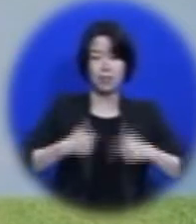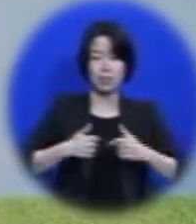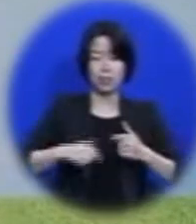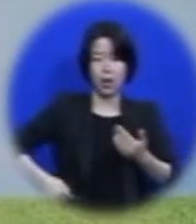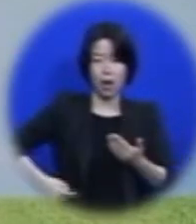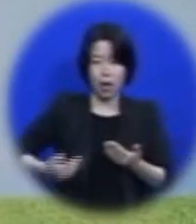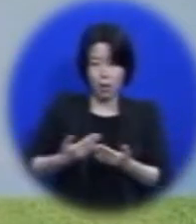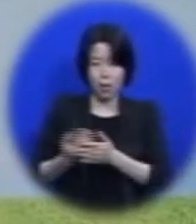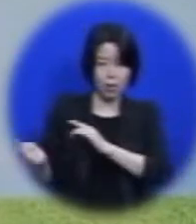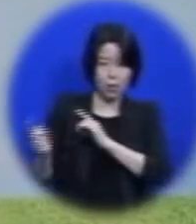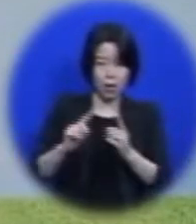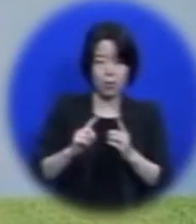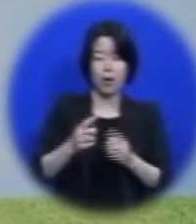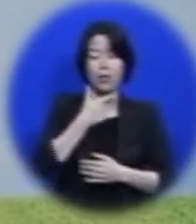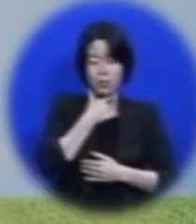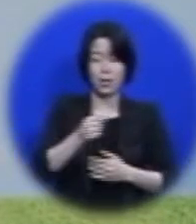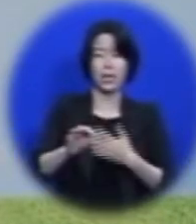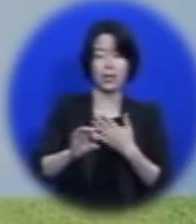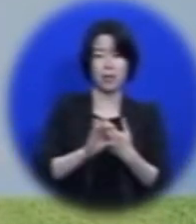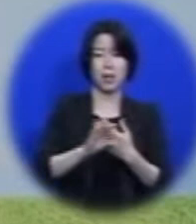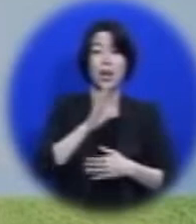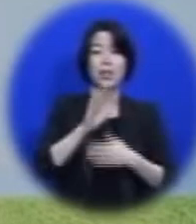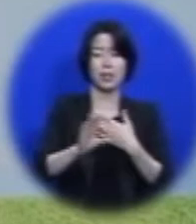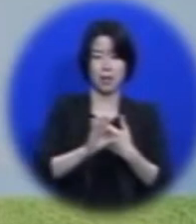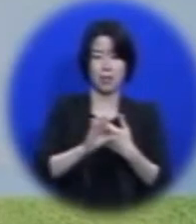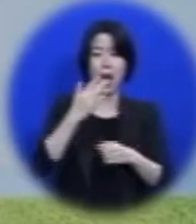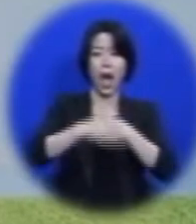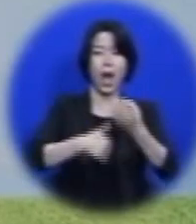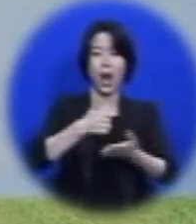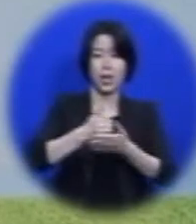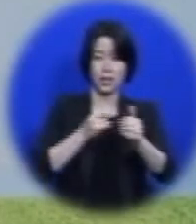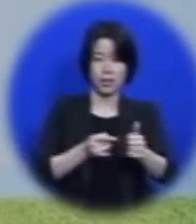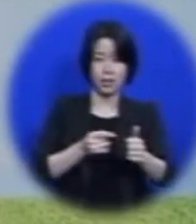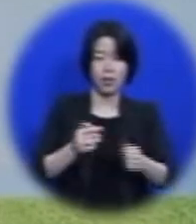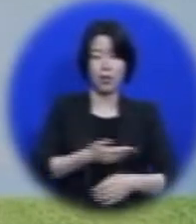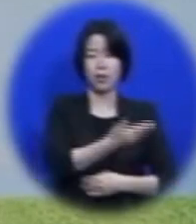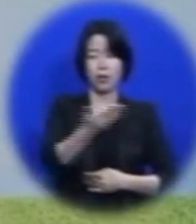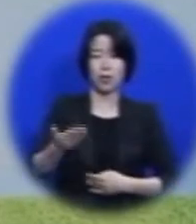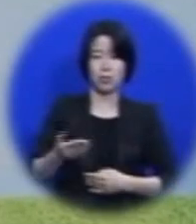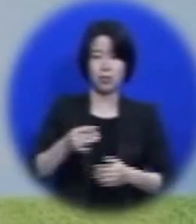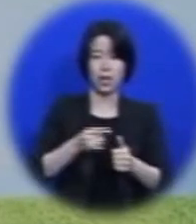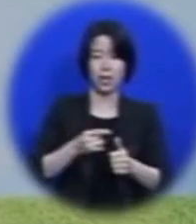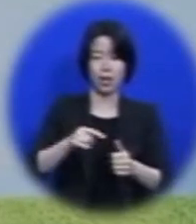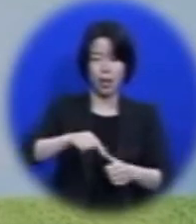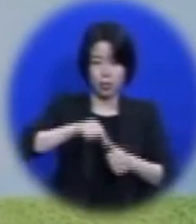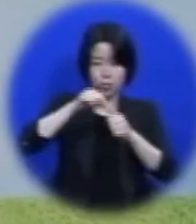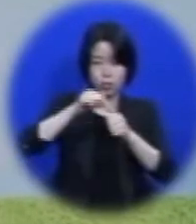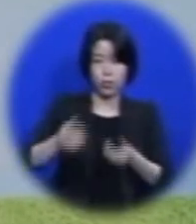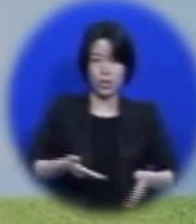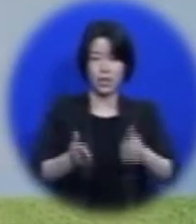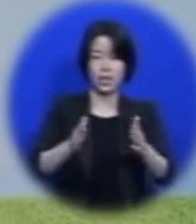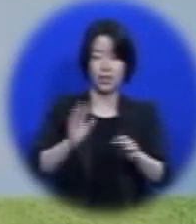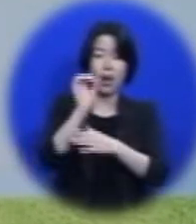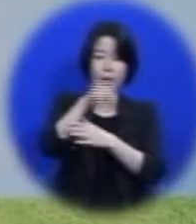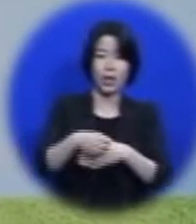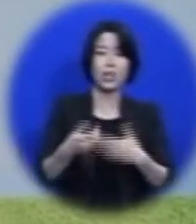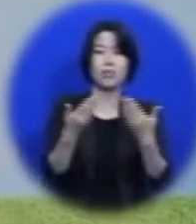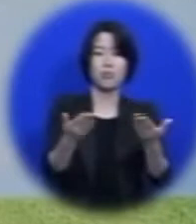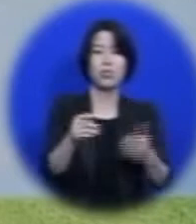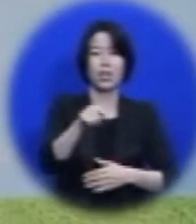회복하기를 정말 원한다면 그렇다면 하나님께서 여러분에게 그 구원의 길을 허락해 주신다는